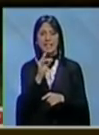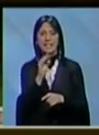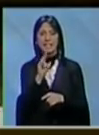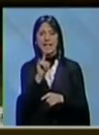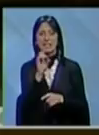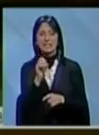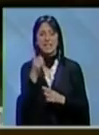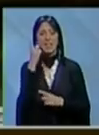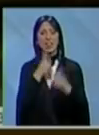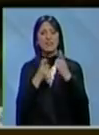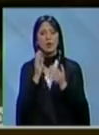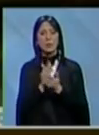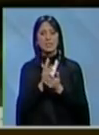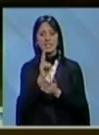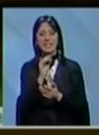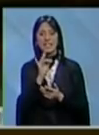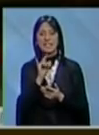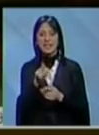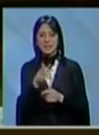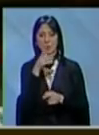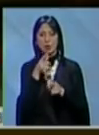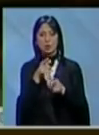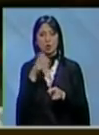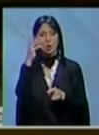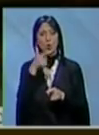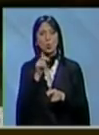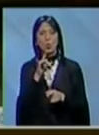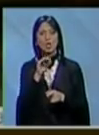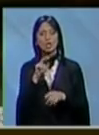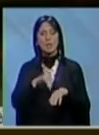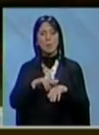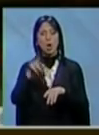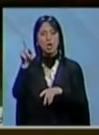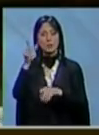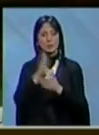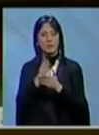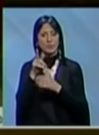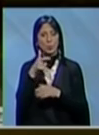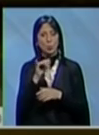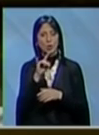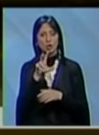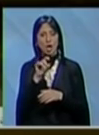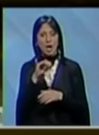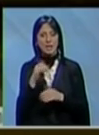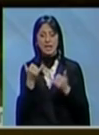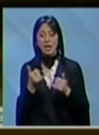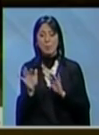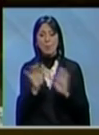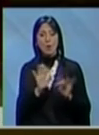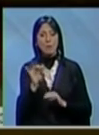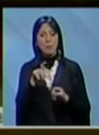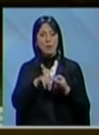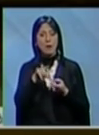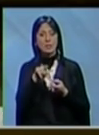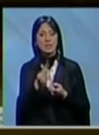კირკიტაძეს და გავრცელებული ინფორმაციით კირკიტაძე ამ მომენტისათვის გურჯაანის პოლიციის სამართველოში იმყოფება. რაც შეეხება დღეს განვითარებულ